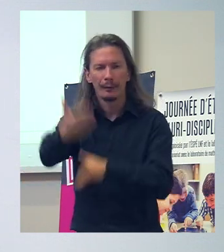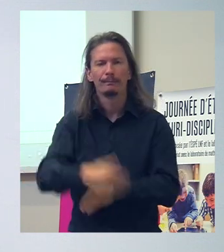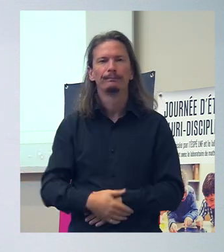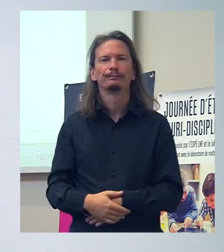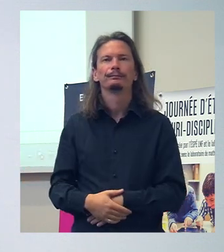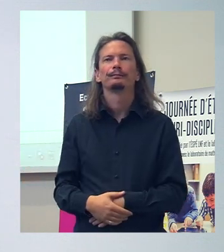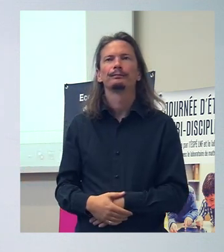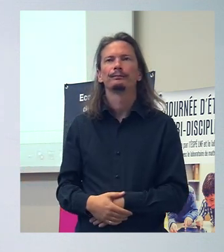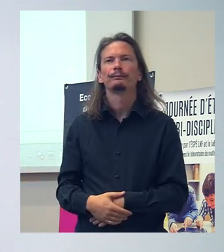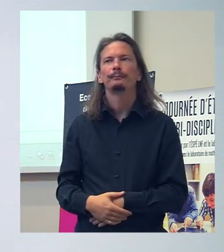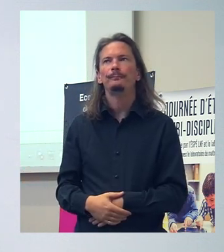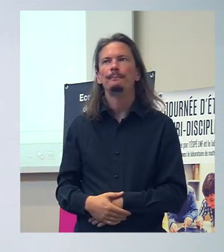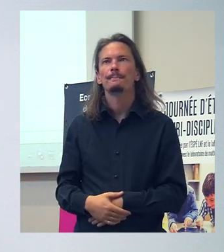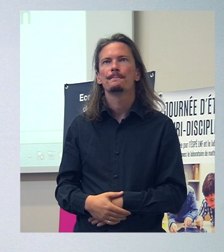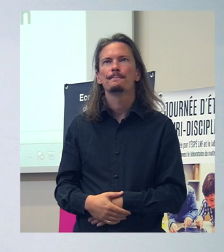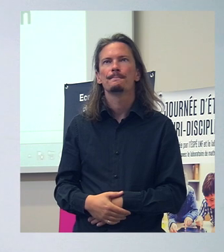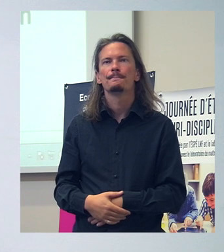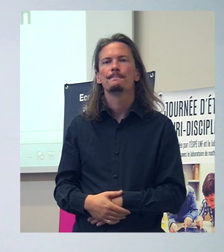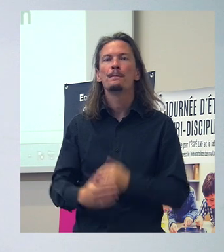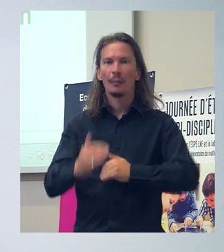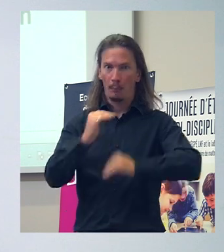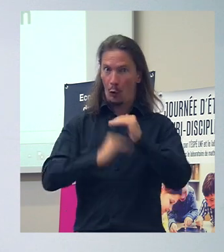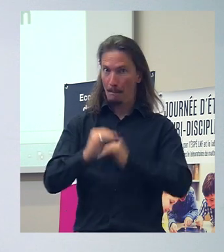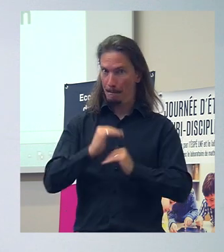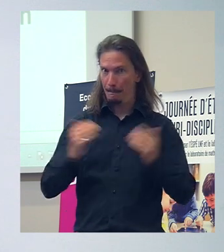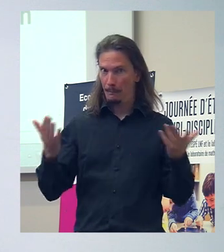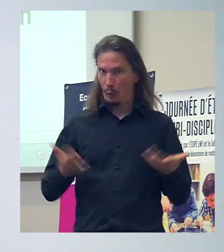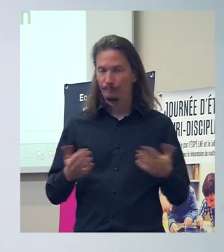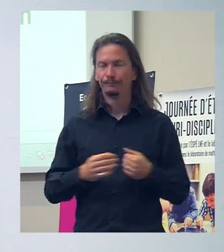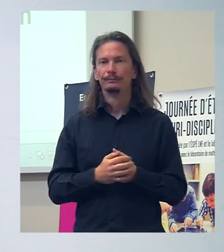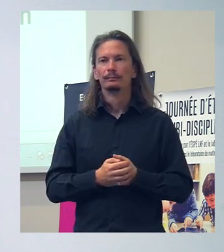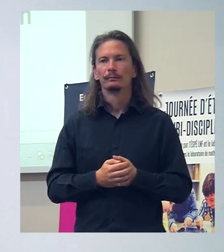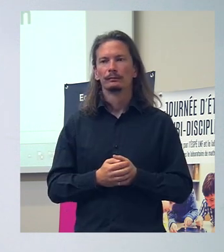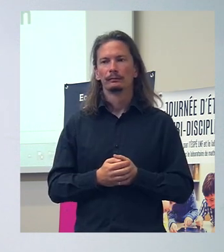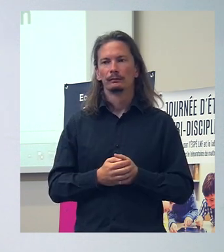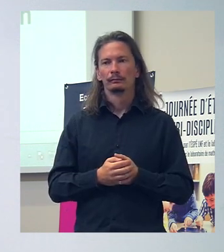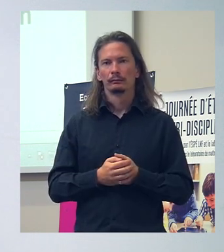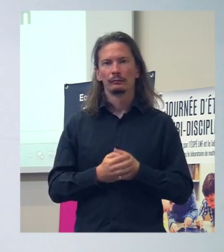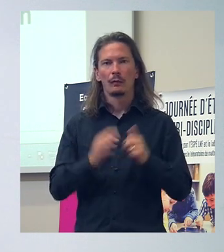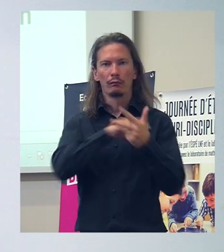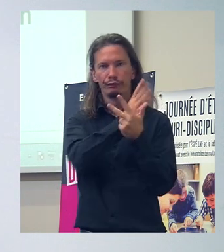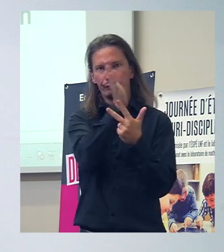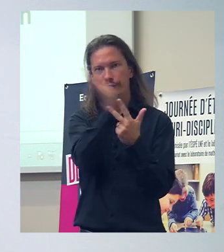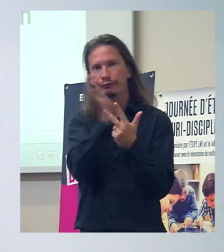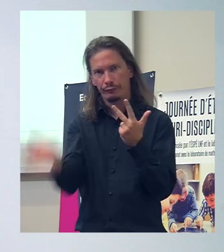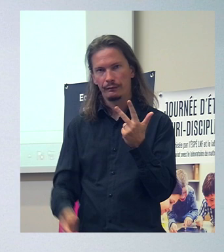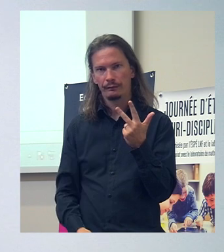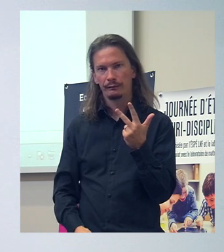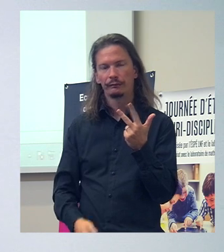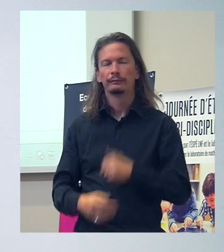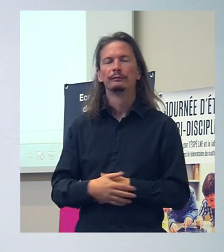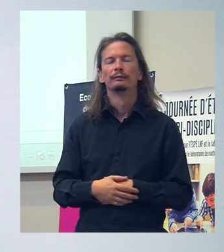souhaitez. Donc, le programme va se situer en trois points